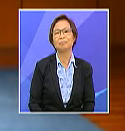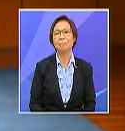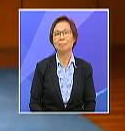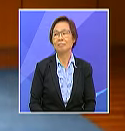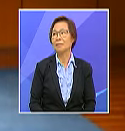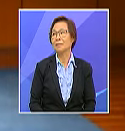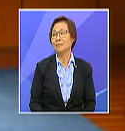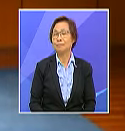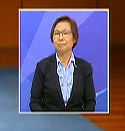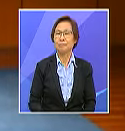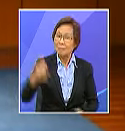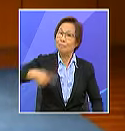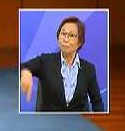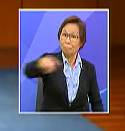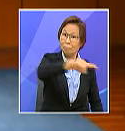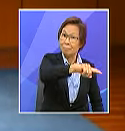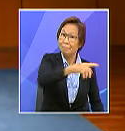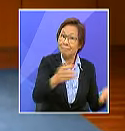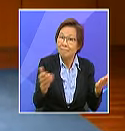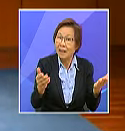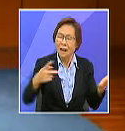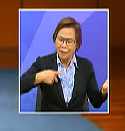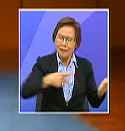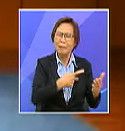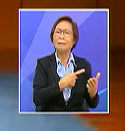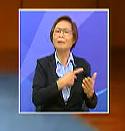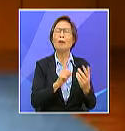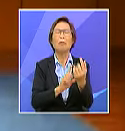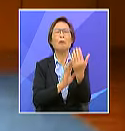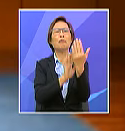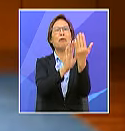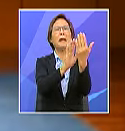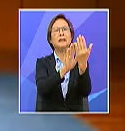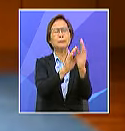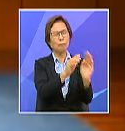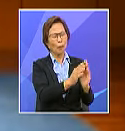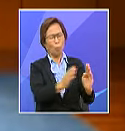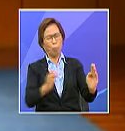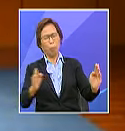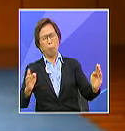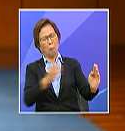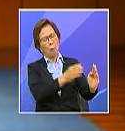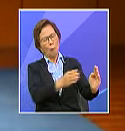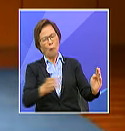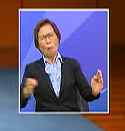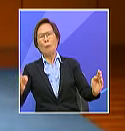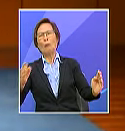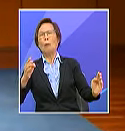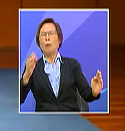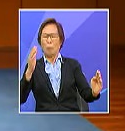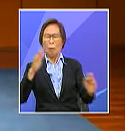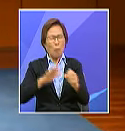Ya sudahlah sekali kita lalui tempoh ini dengan suka